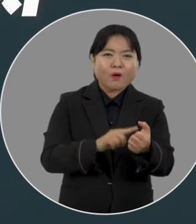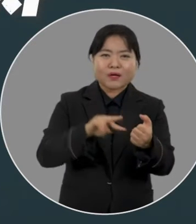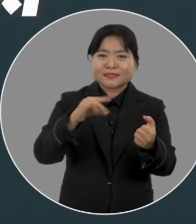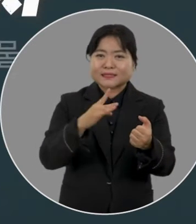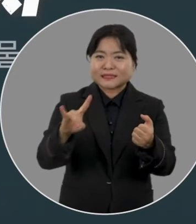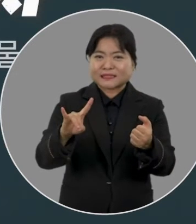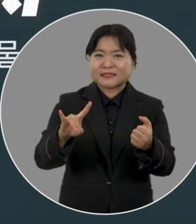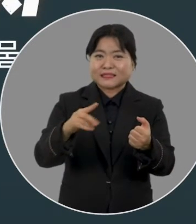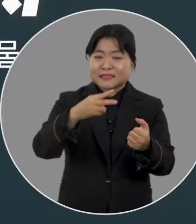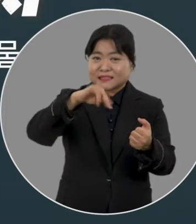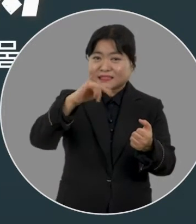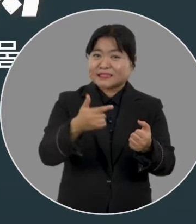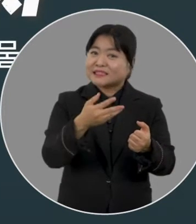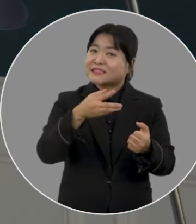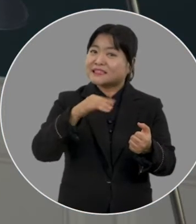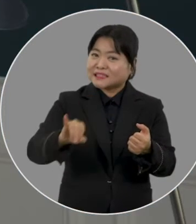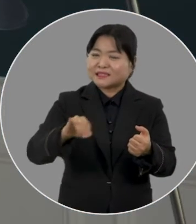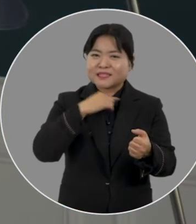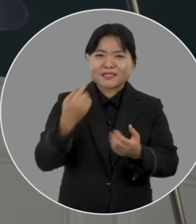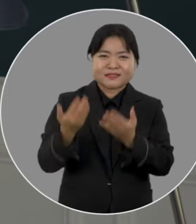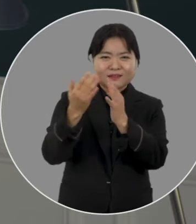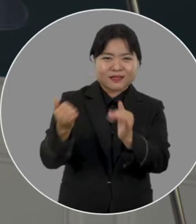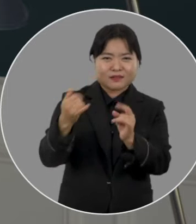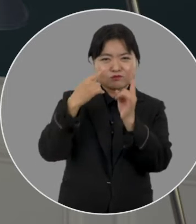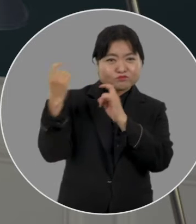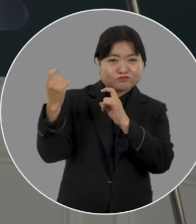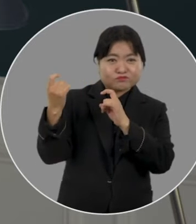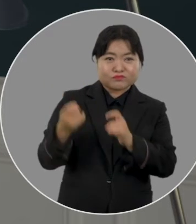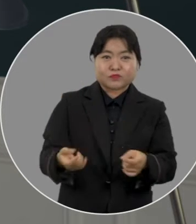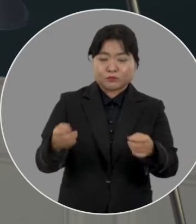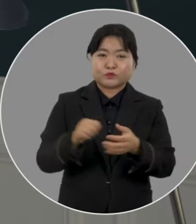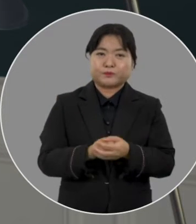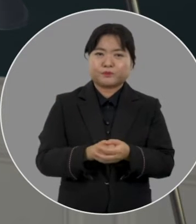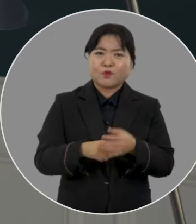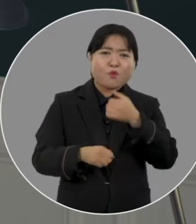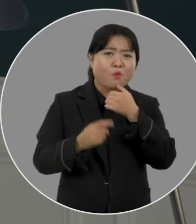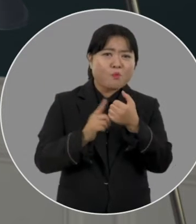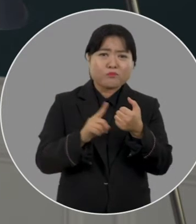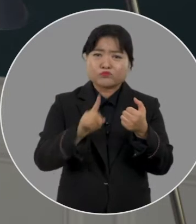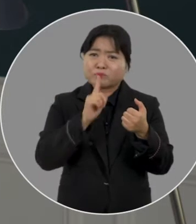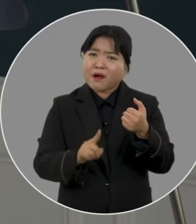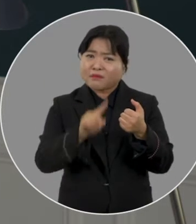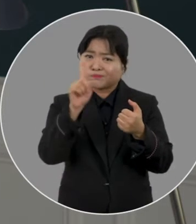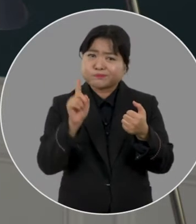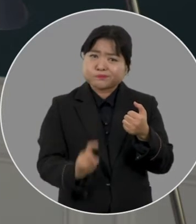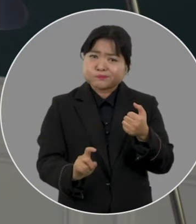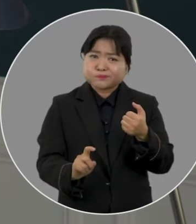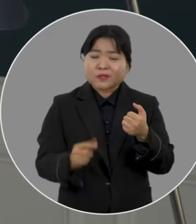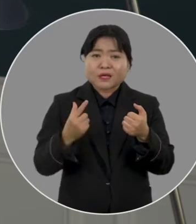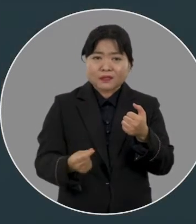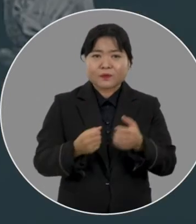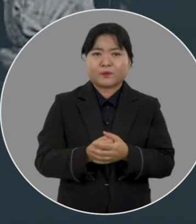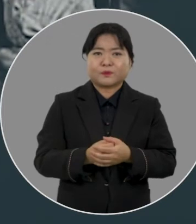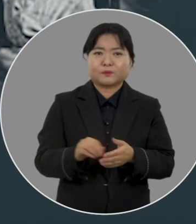신티 희생자 추모 기념물인데 제가 로마라고 하니까 무슨 얘기인지 여러분들이 의아해하실 것